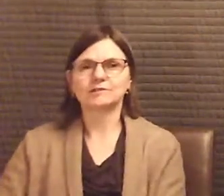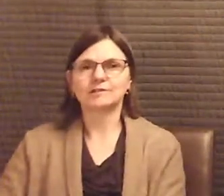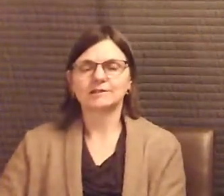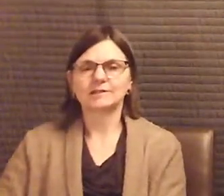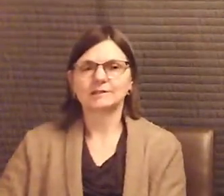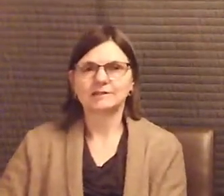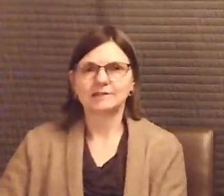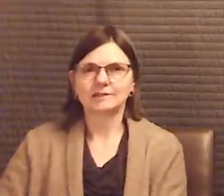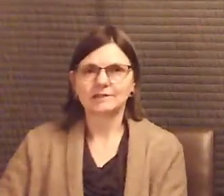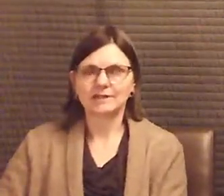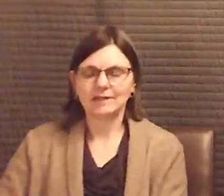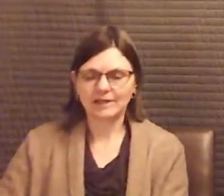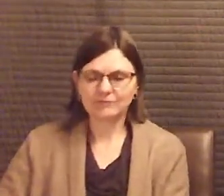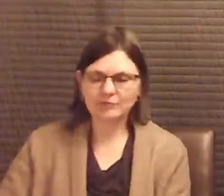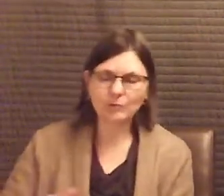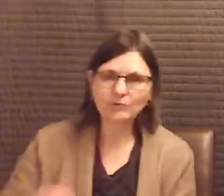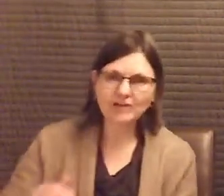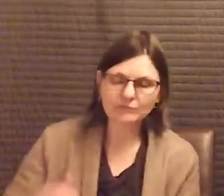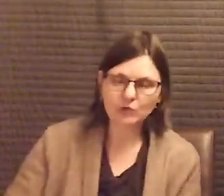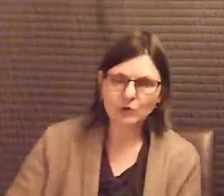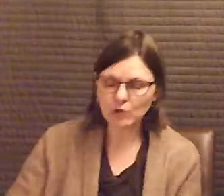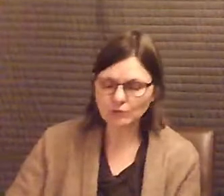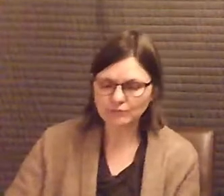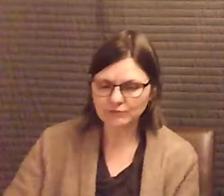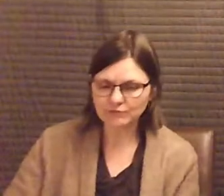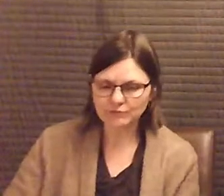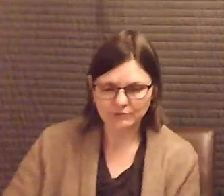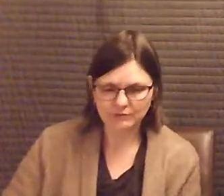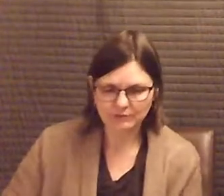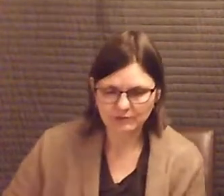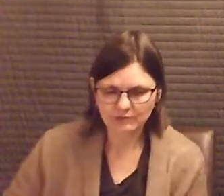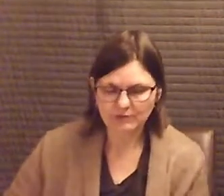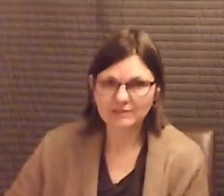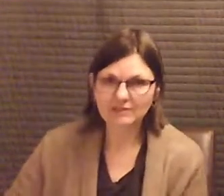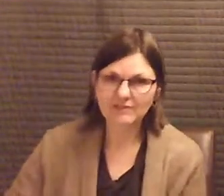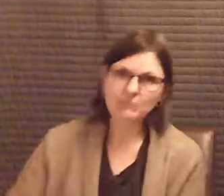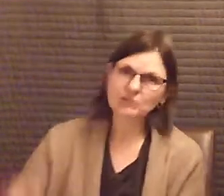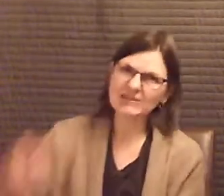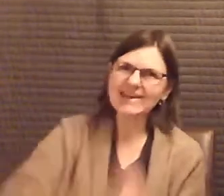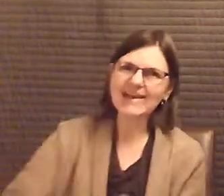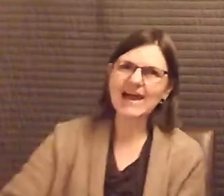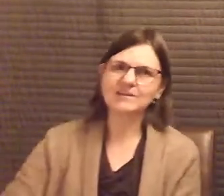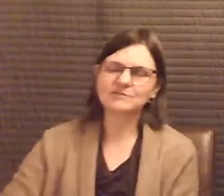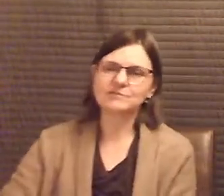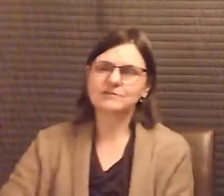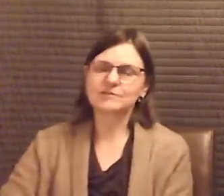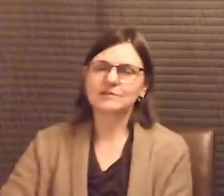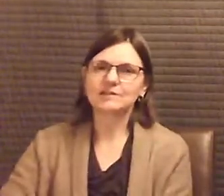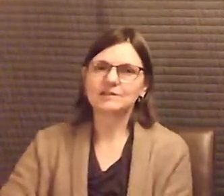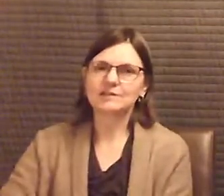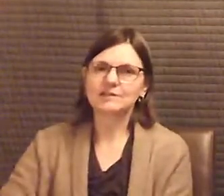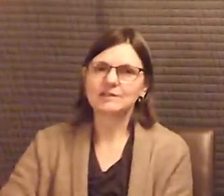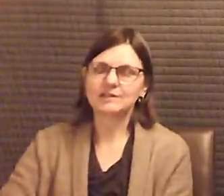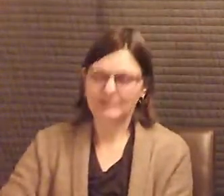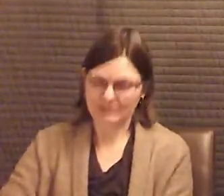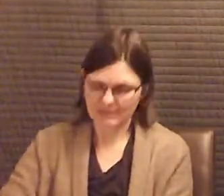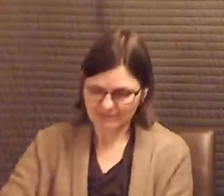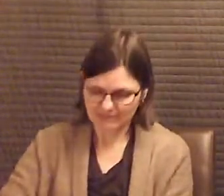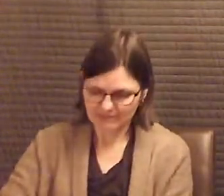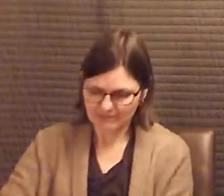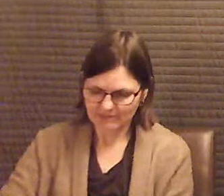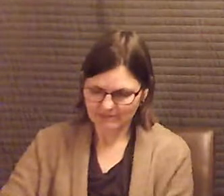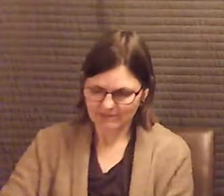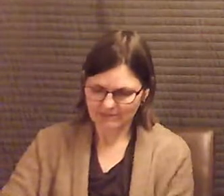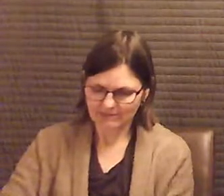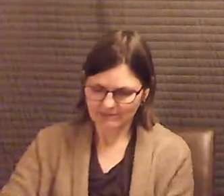de stroom onze langdurige bolwerk van ongeloof hebben we niet op louis hij moet het niet halen is dat dit glas is